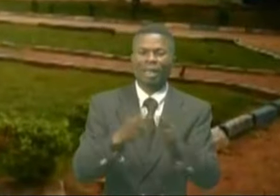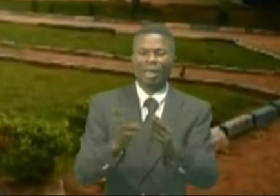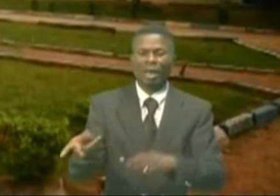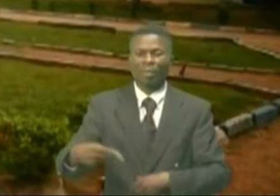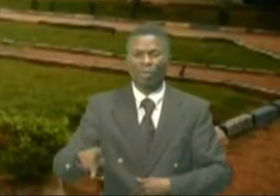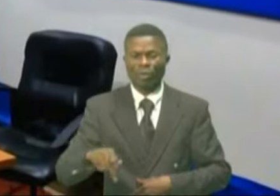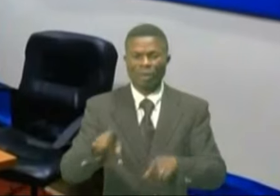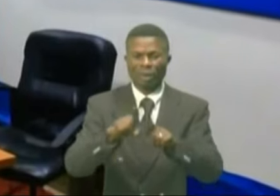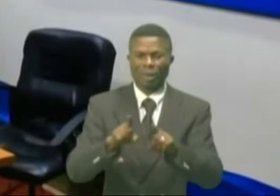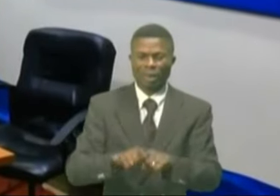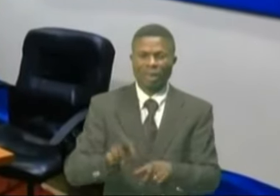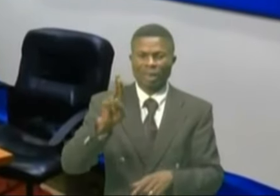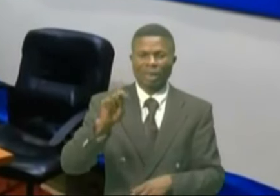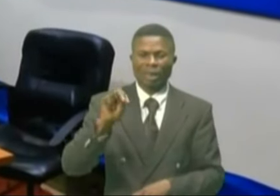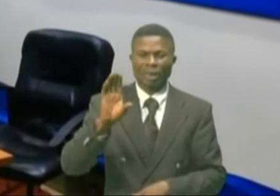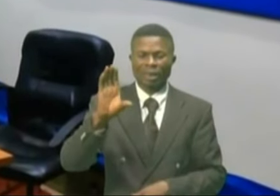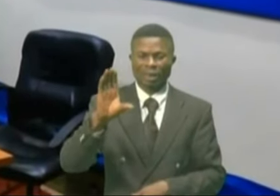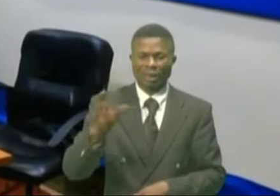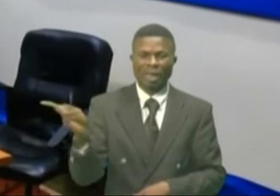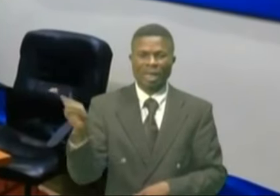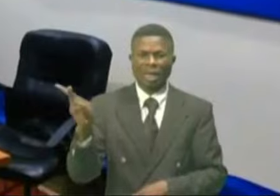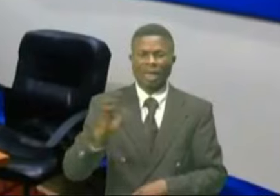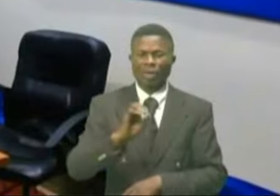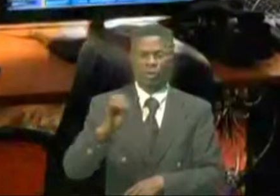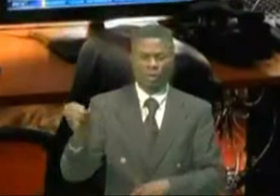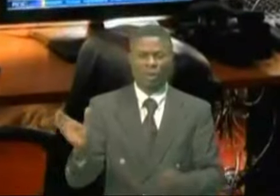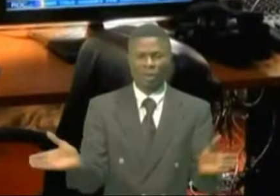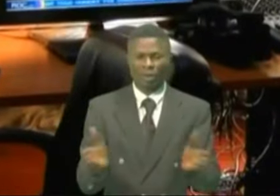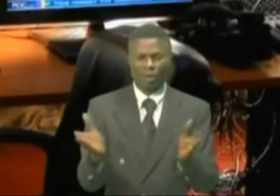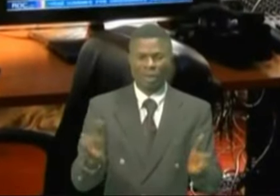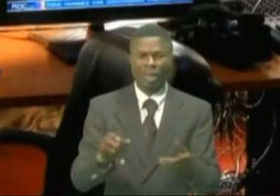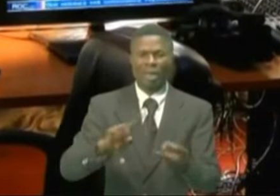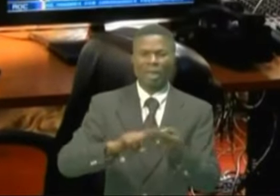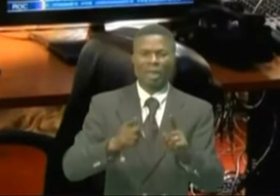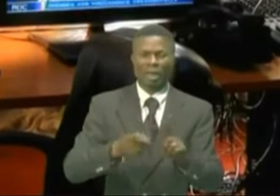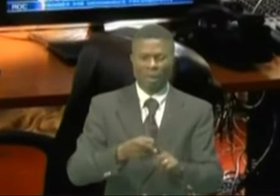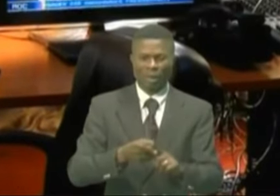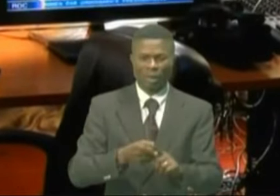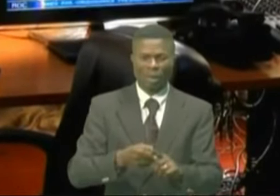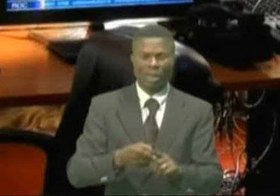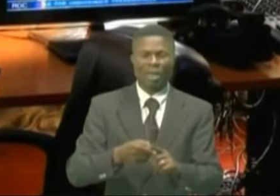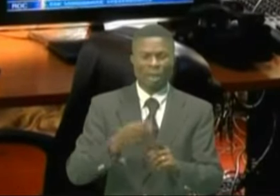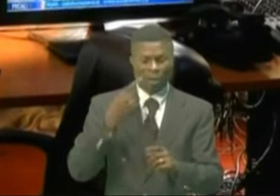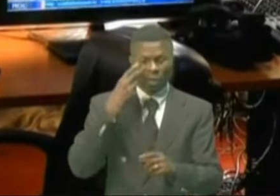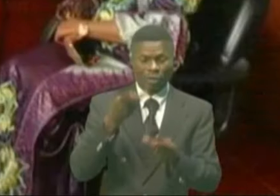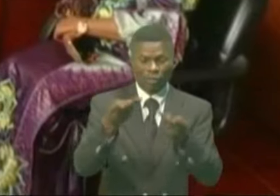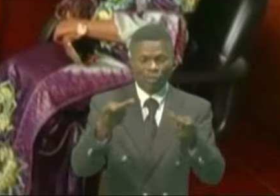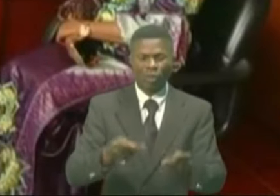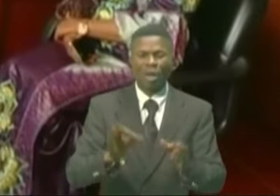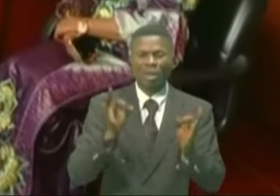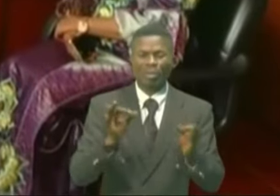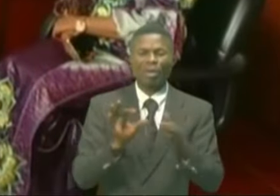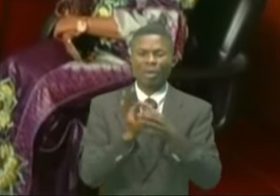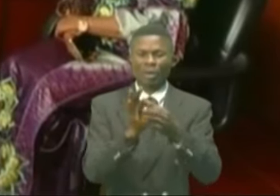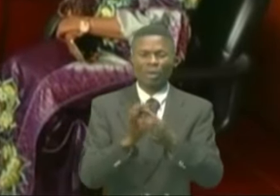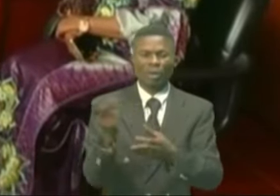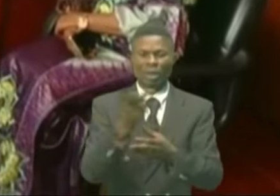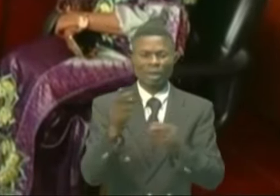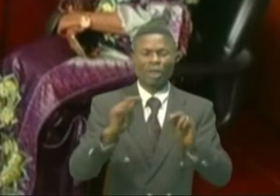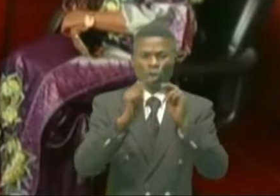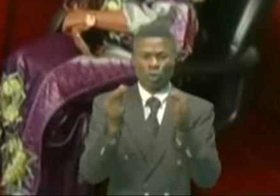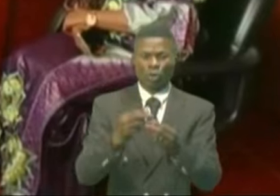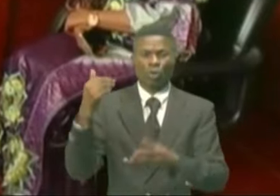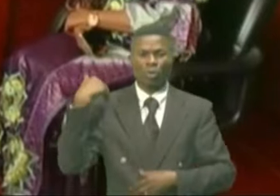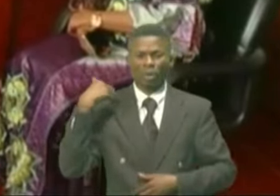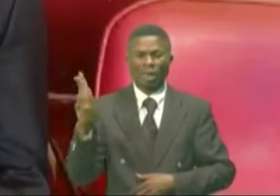et la RTNC Kassai-Orientale en vue de renforcer les liens et trouver un meilleur cadre de collaboration entre ces deux organes de